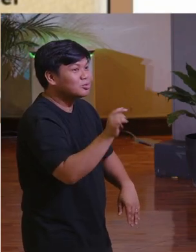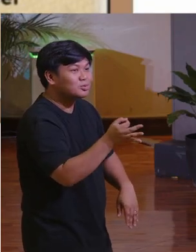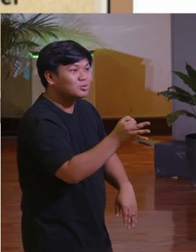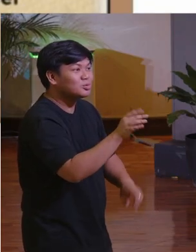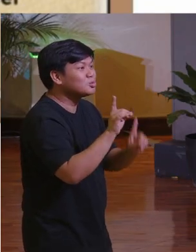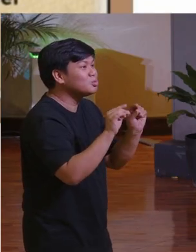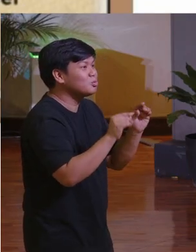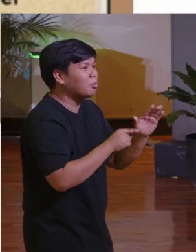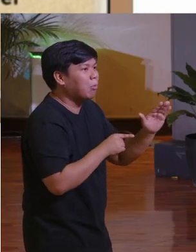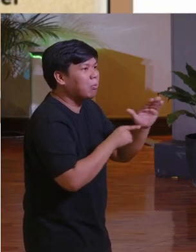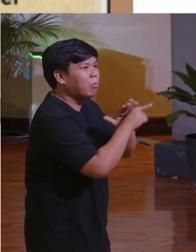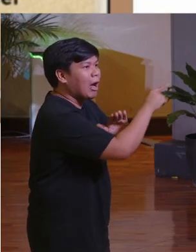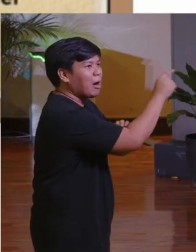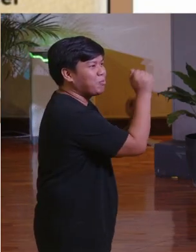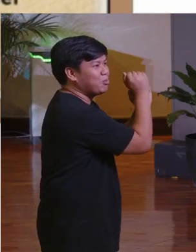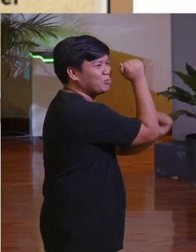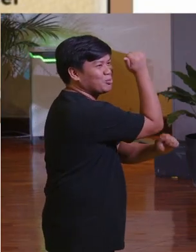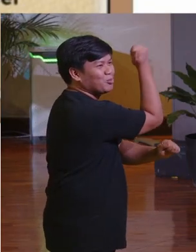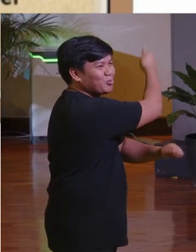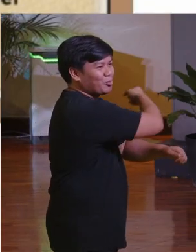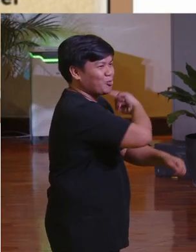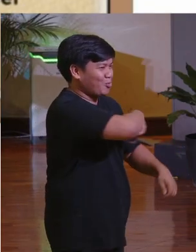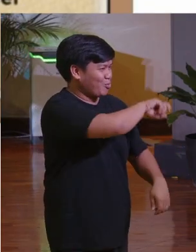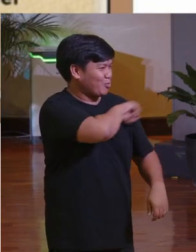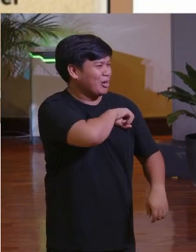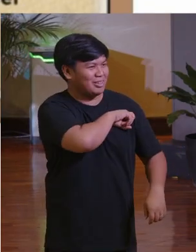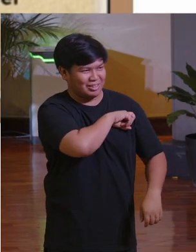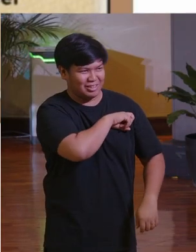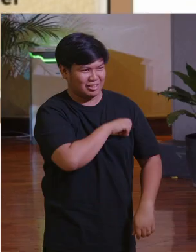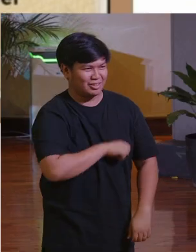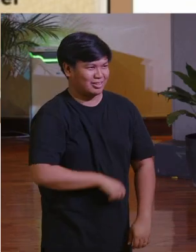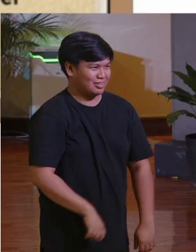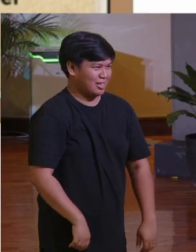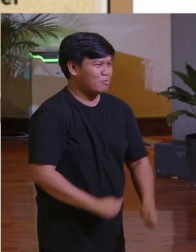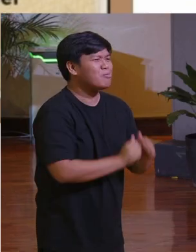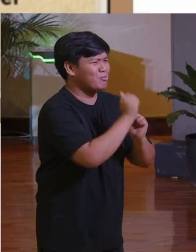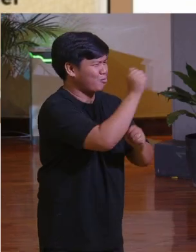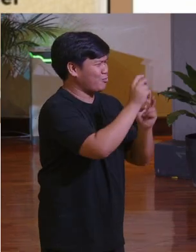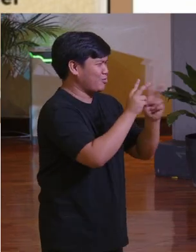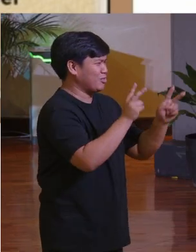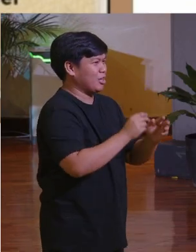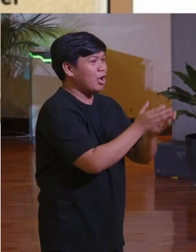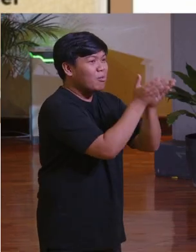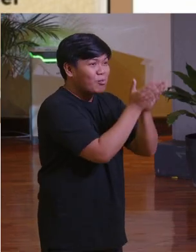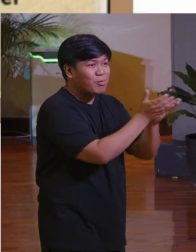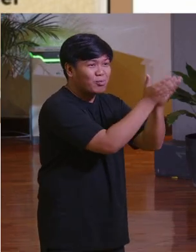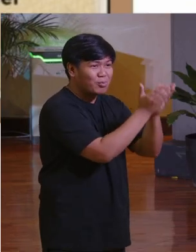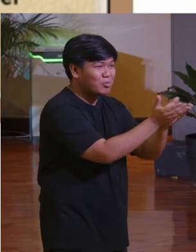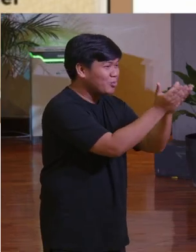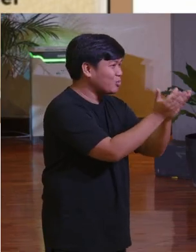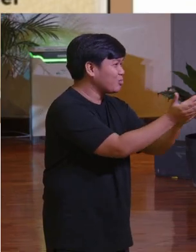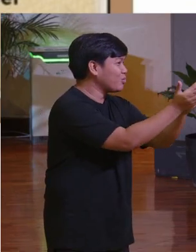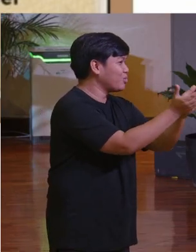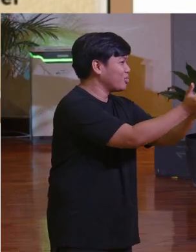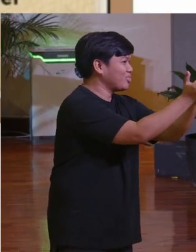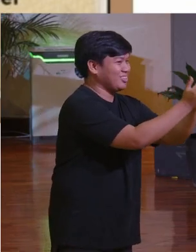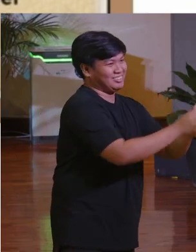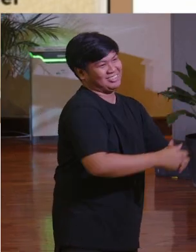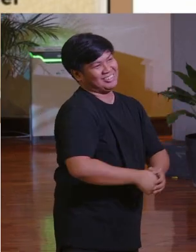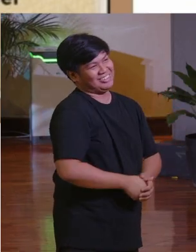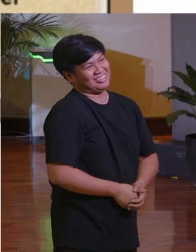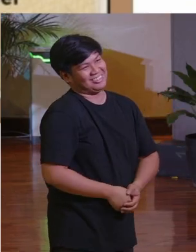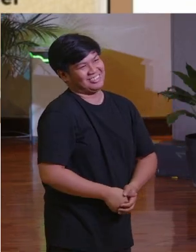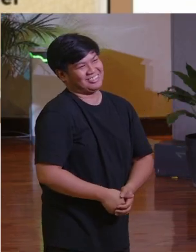siya magpunta sa Tarshish, 2,000 miles away, by water.